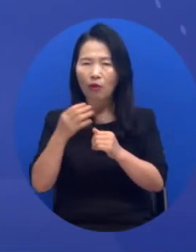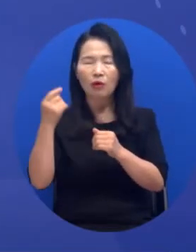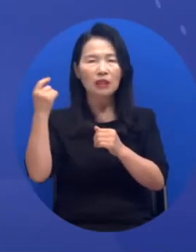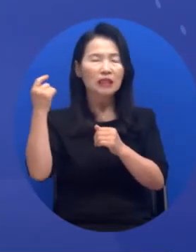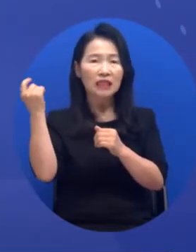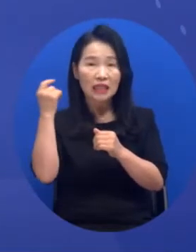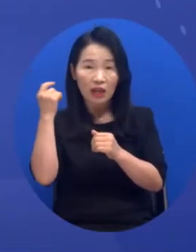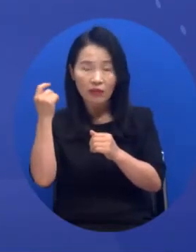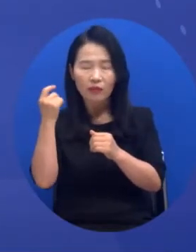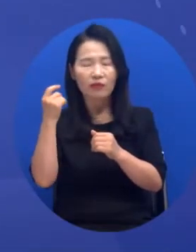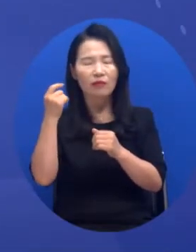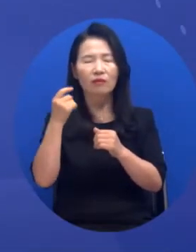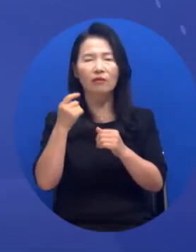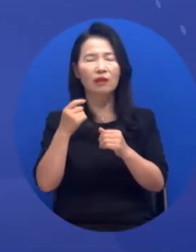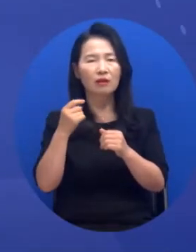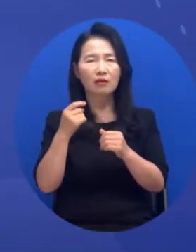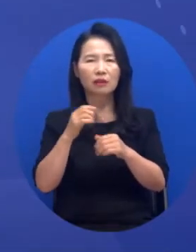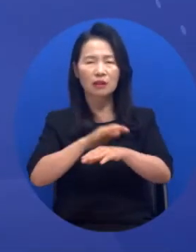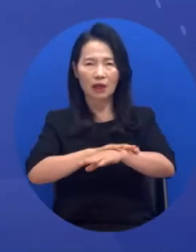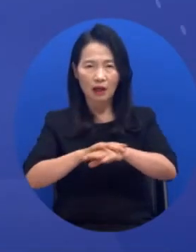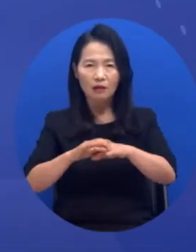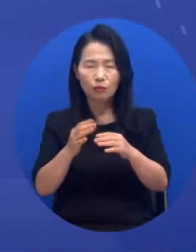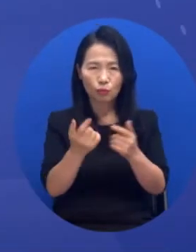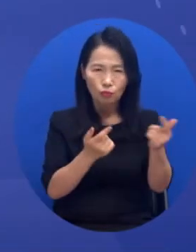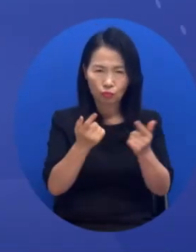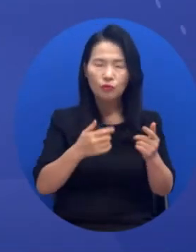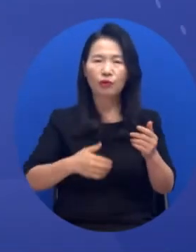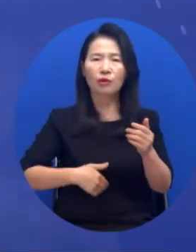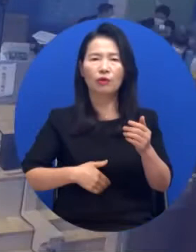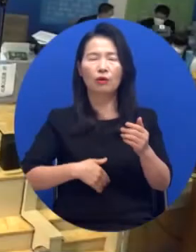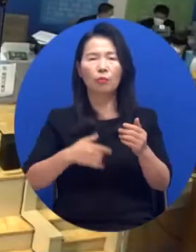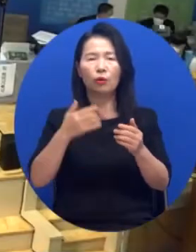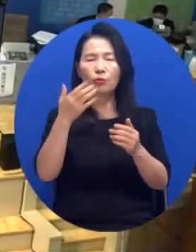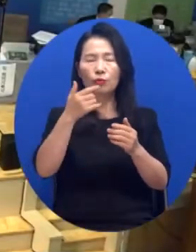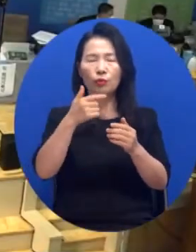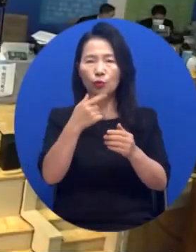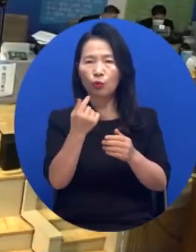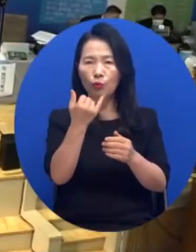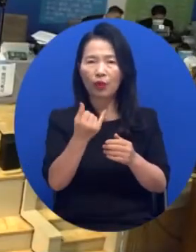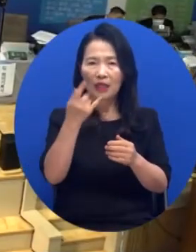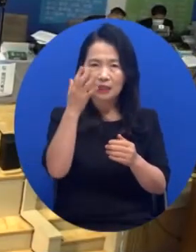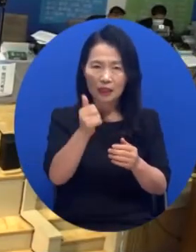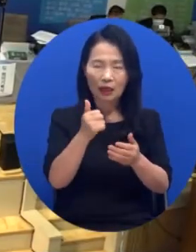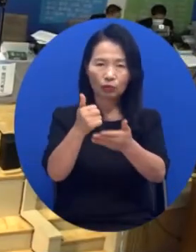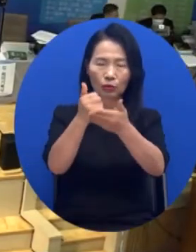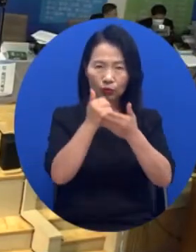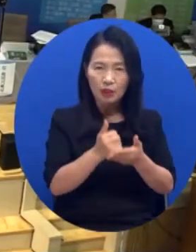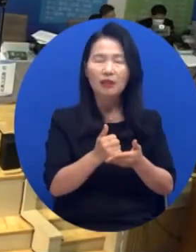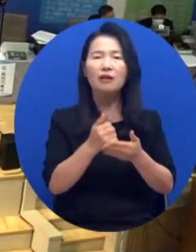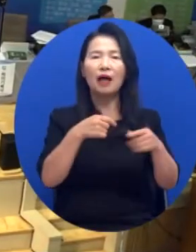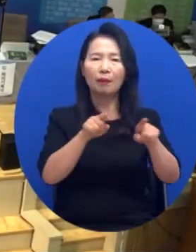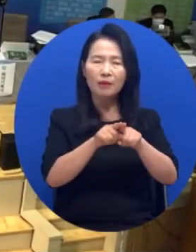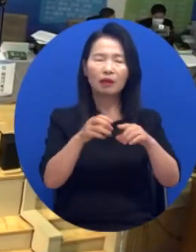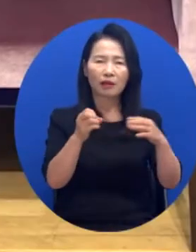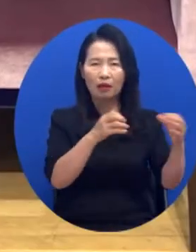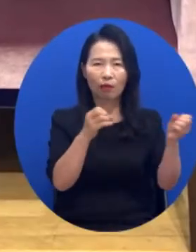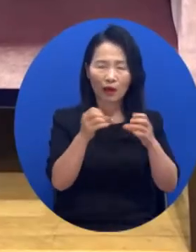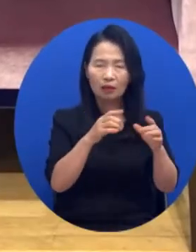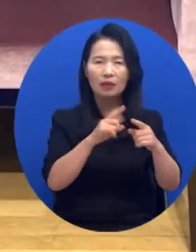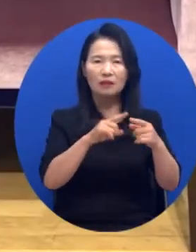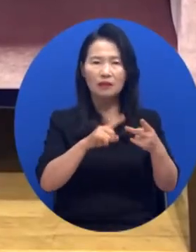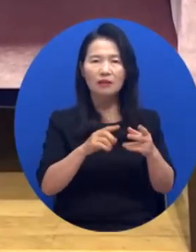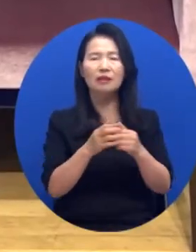교단 때마다 상대 보 회의를 거치거나 노회장 들의 초청해서 의견을 수렴하고 또 실행위원회 와 논의를 하는 절차를 거쳐서